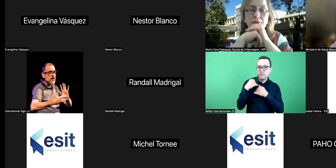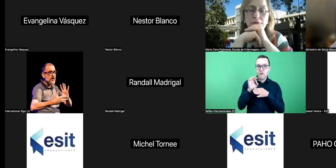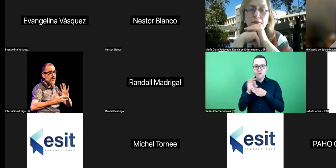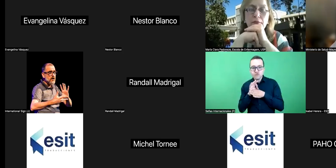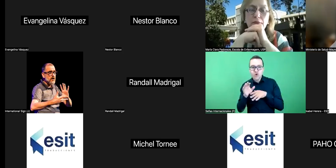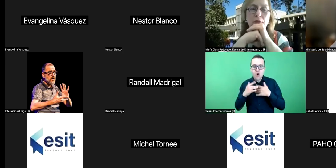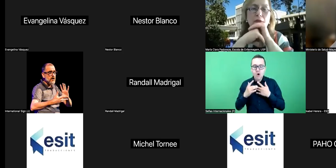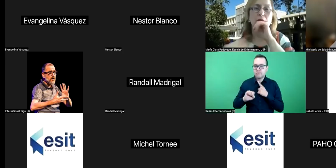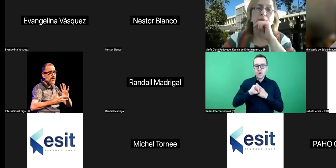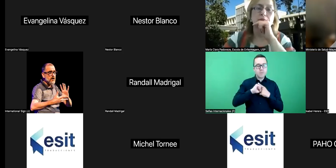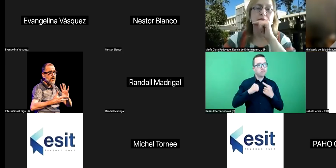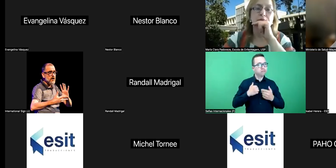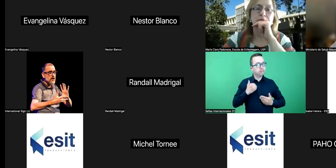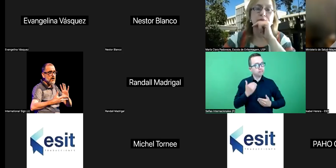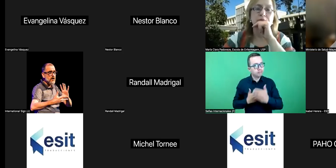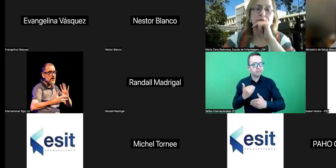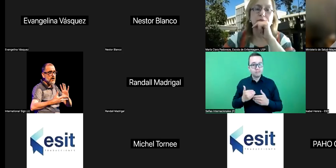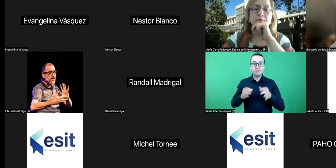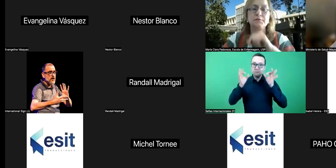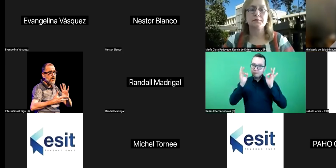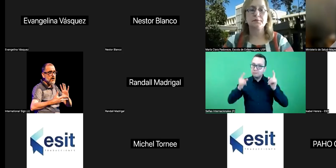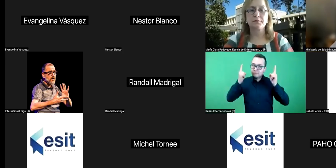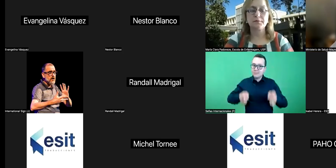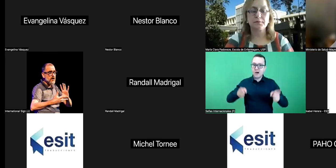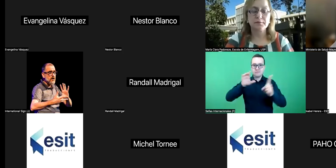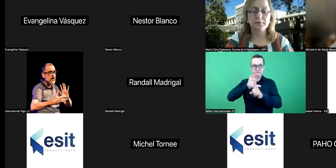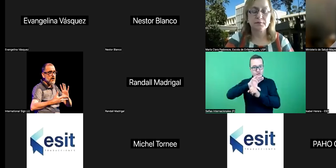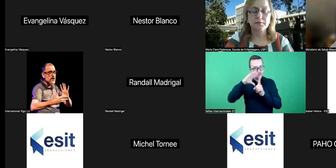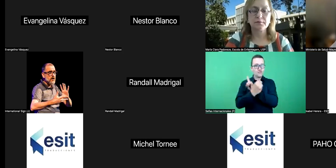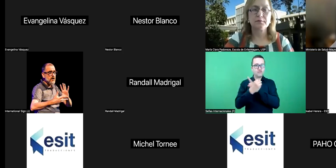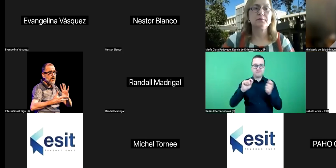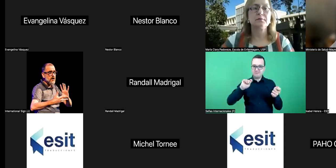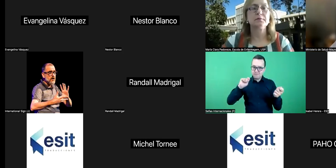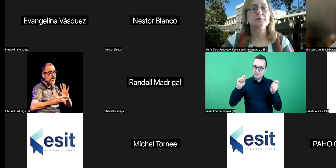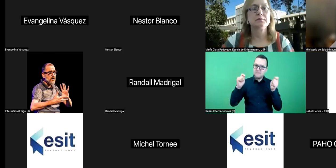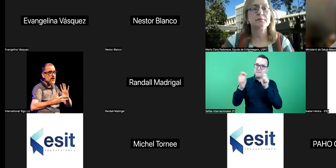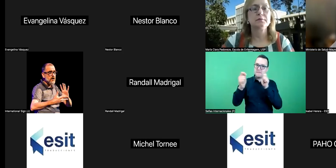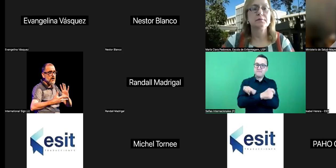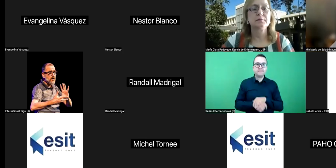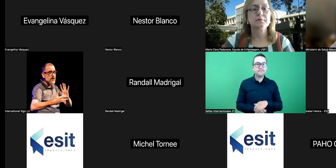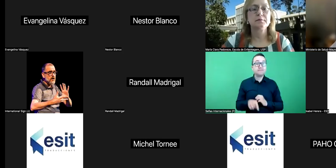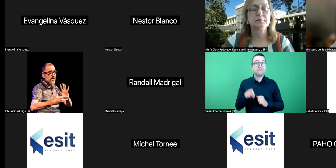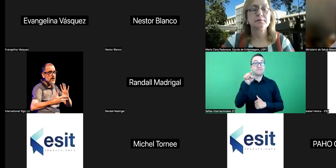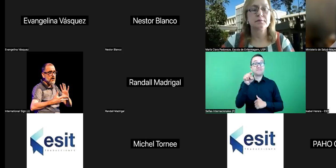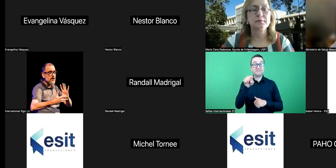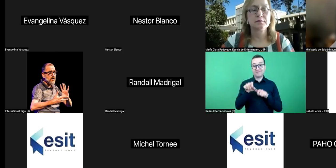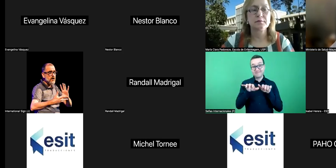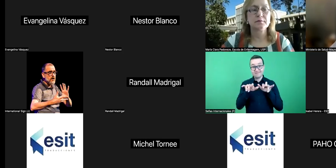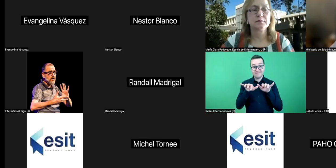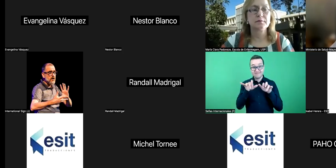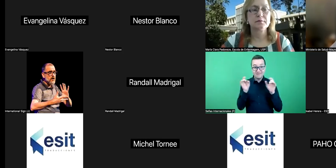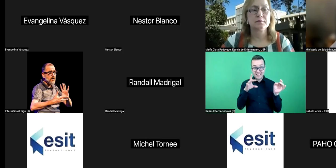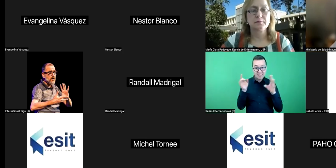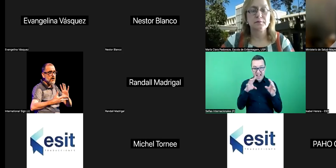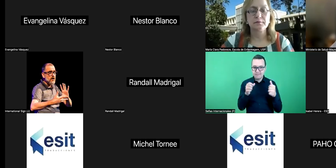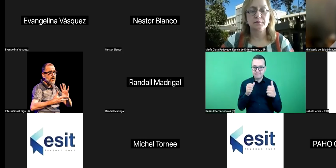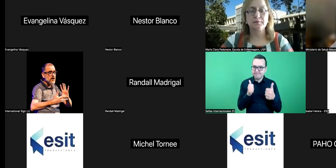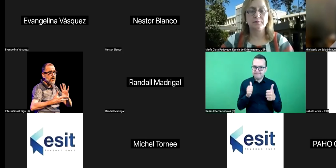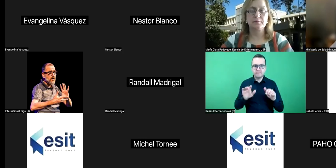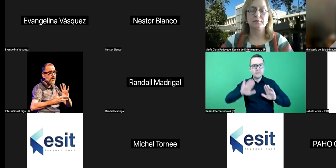cette contribution à un changement de culture. On a énormément de questions, des points de débat sur le